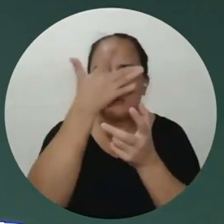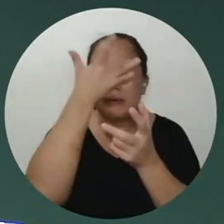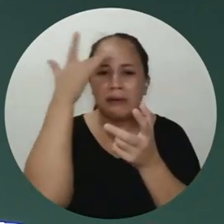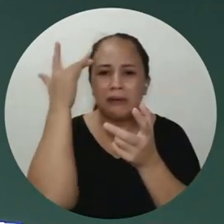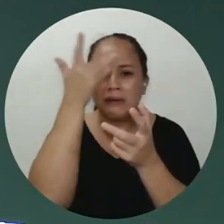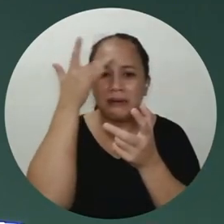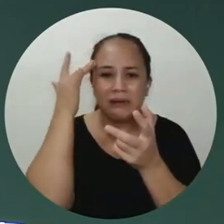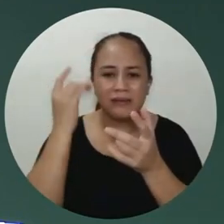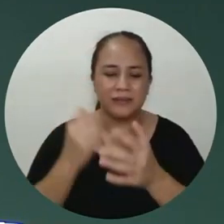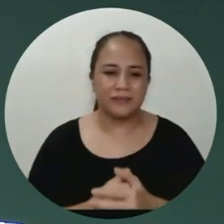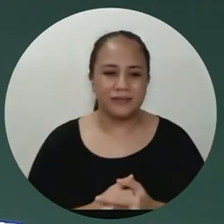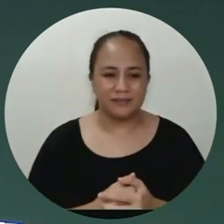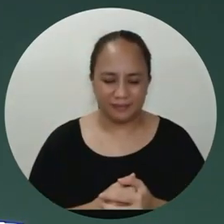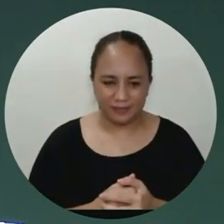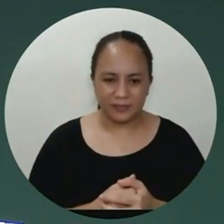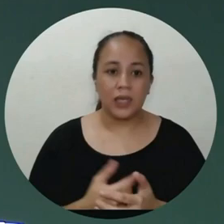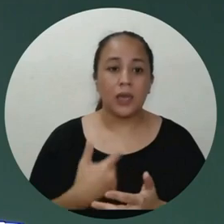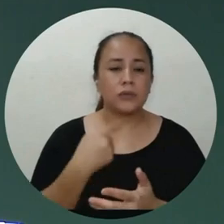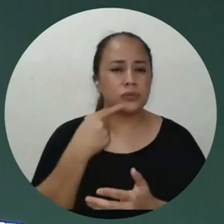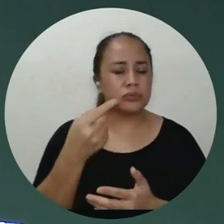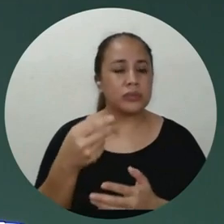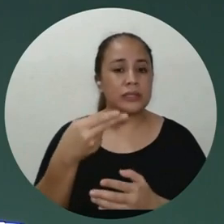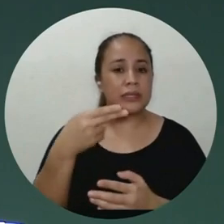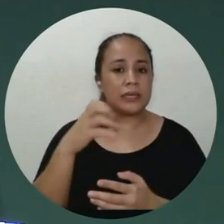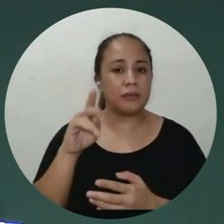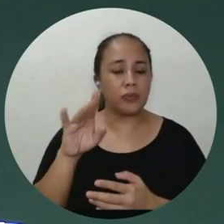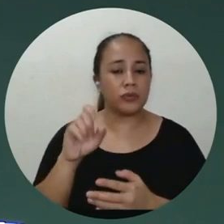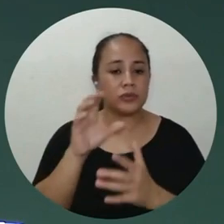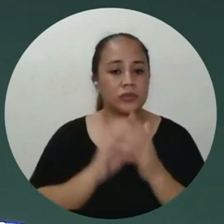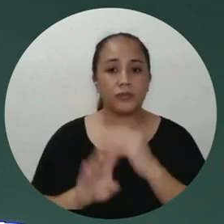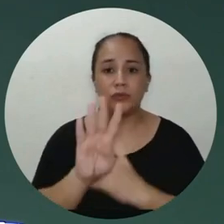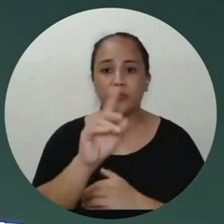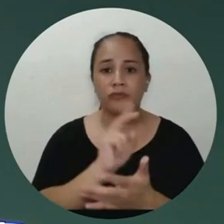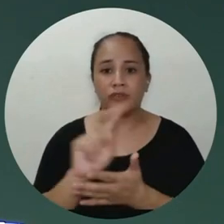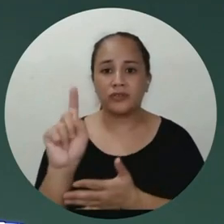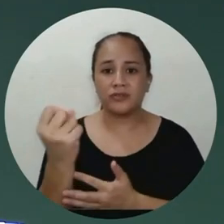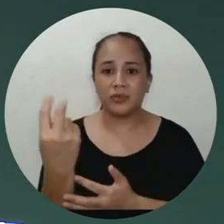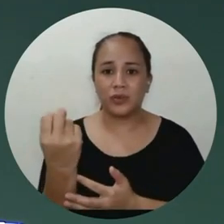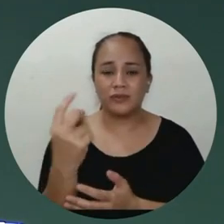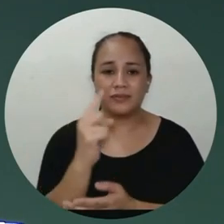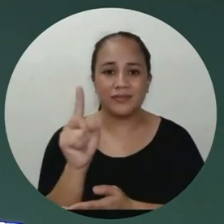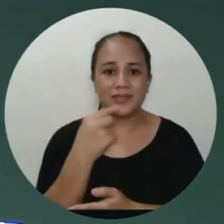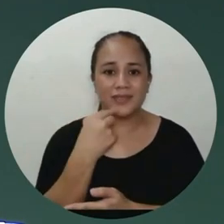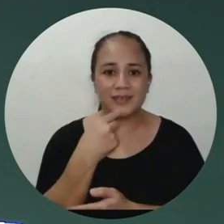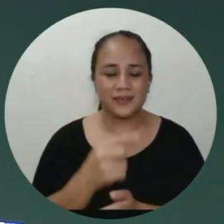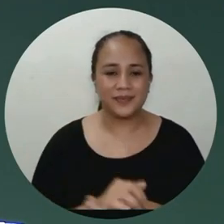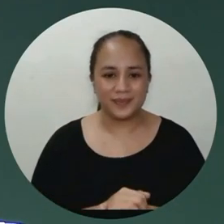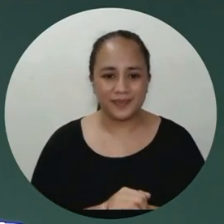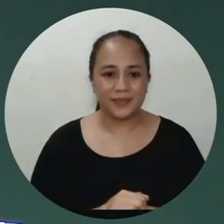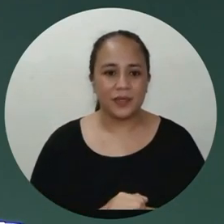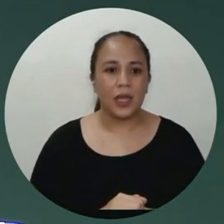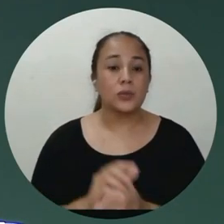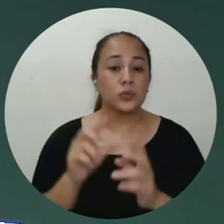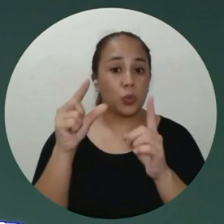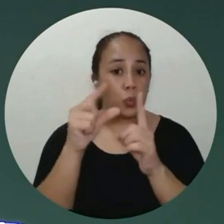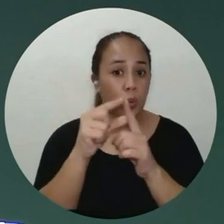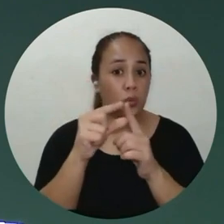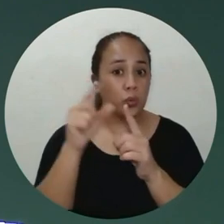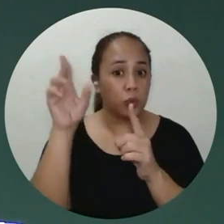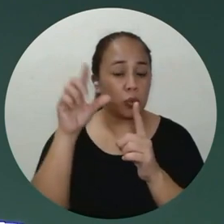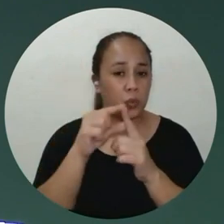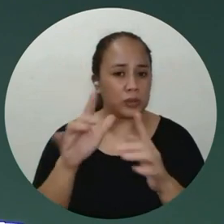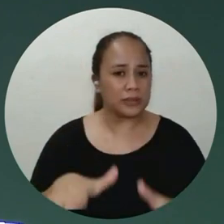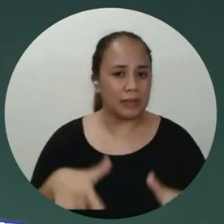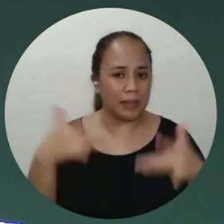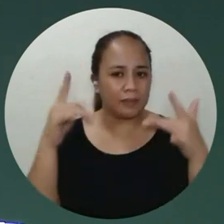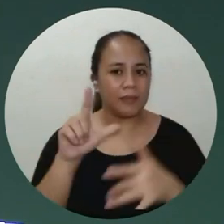뭐라고 말씀했어요? What does it say in Hebrews chapter 4 verse 12? 말씀은 살았고 그랬어요. It said the word of God is alive.